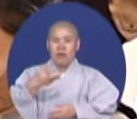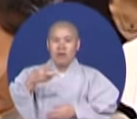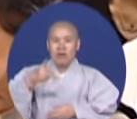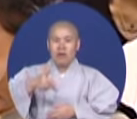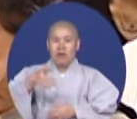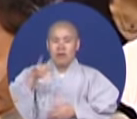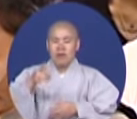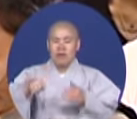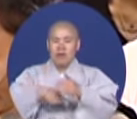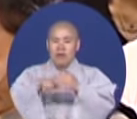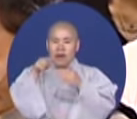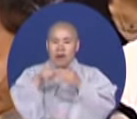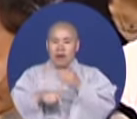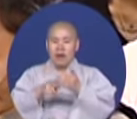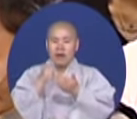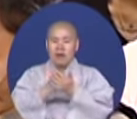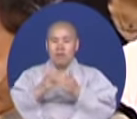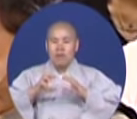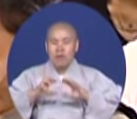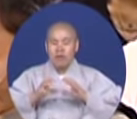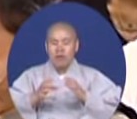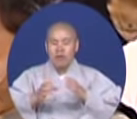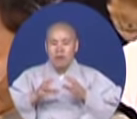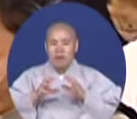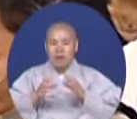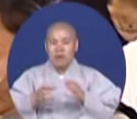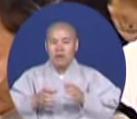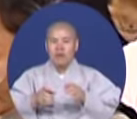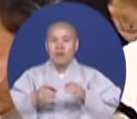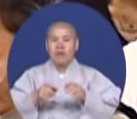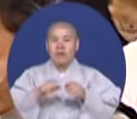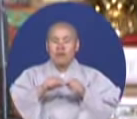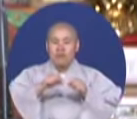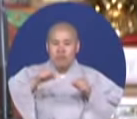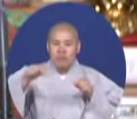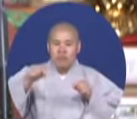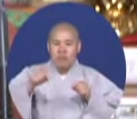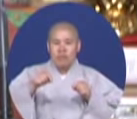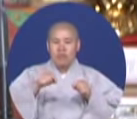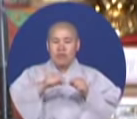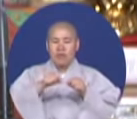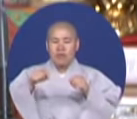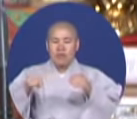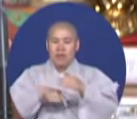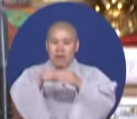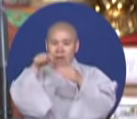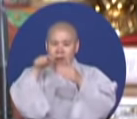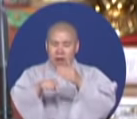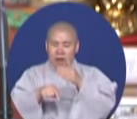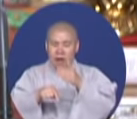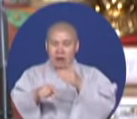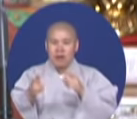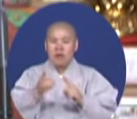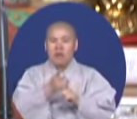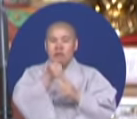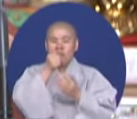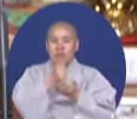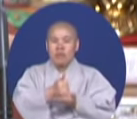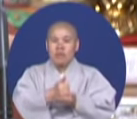결계. 결계라는 게 이제 줄을 쳐서 이 안에는 부처님